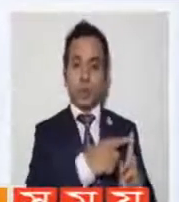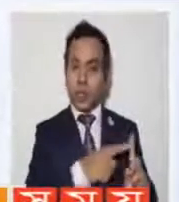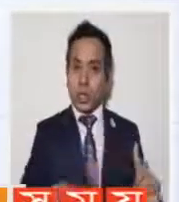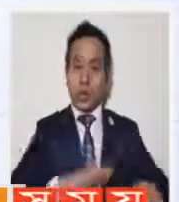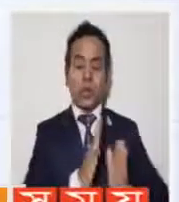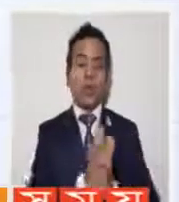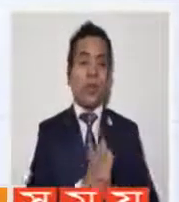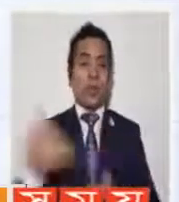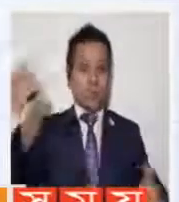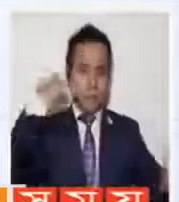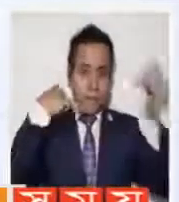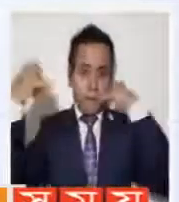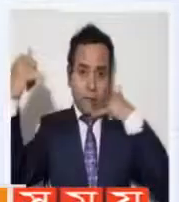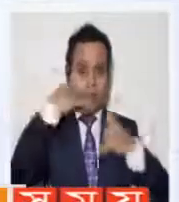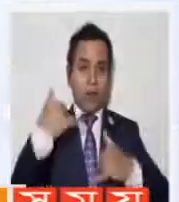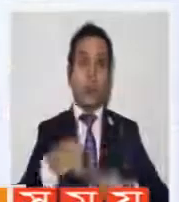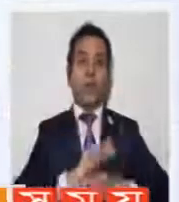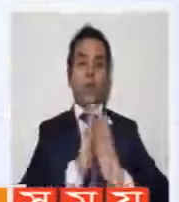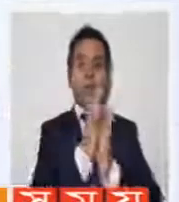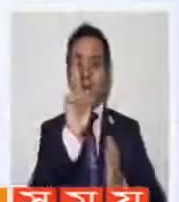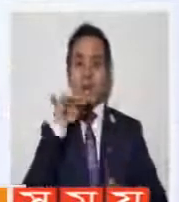৪,১৩,৯৭৬।